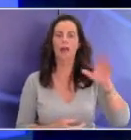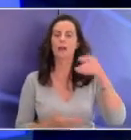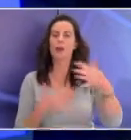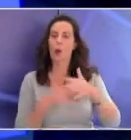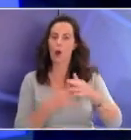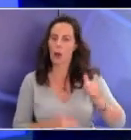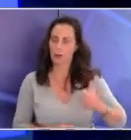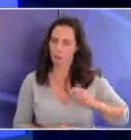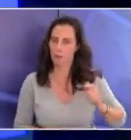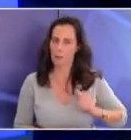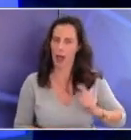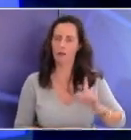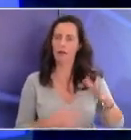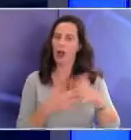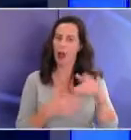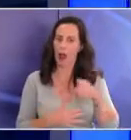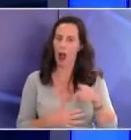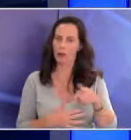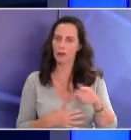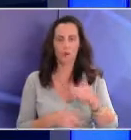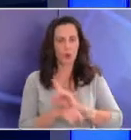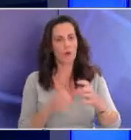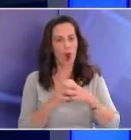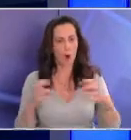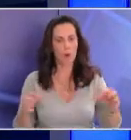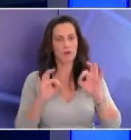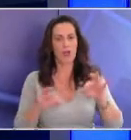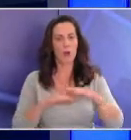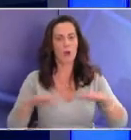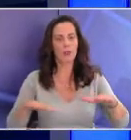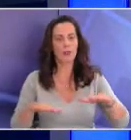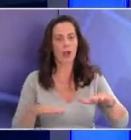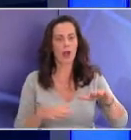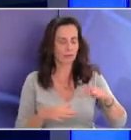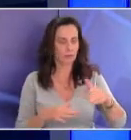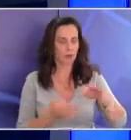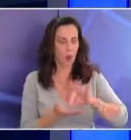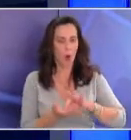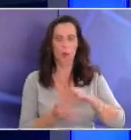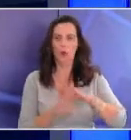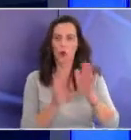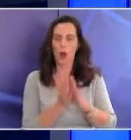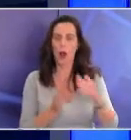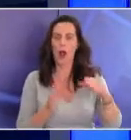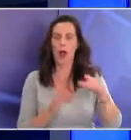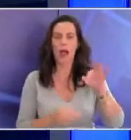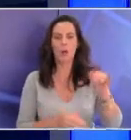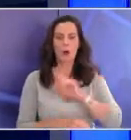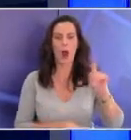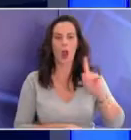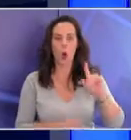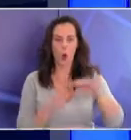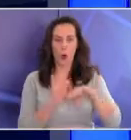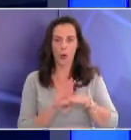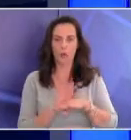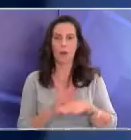חוקר פרטי, חקרת במשך תקופה ארוכה עבור המועצה להסדר הימורים בספורט, את תופעת ההימורים הלא חוקיים. כן, חקרנו, החברה